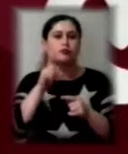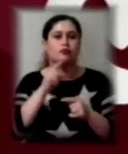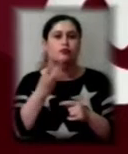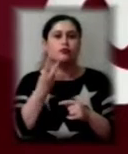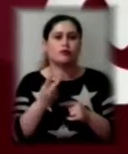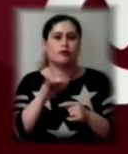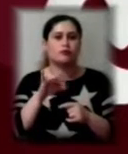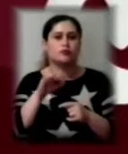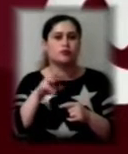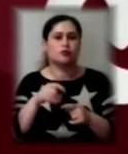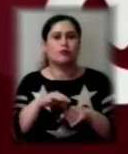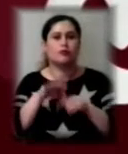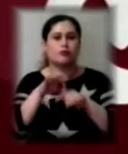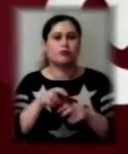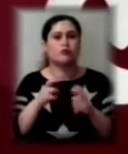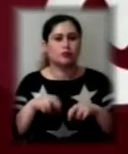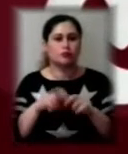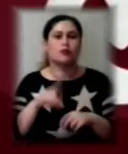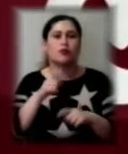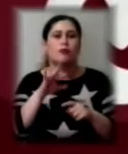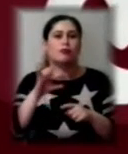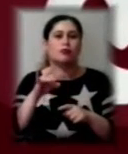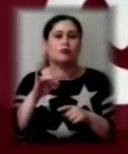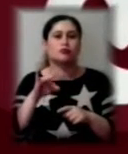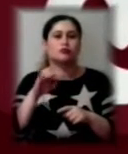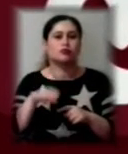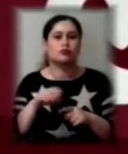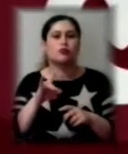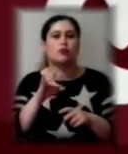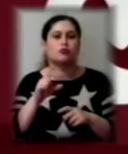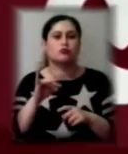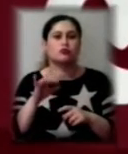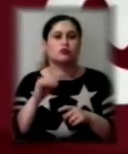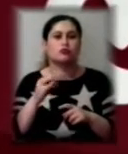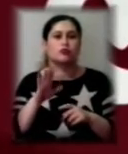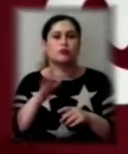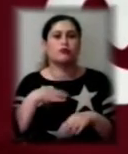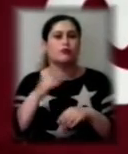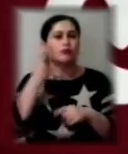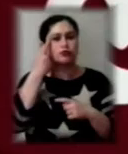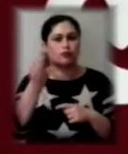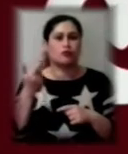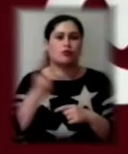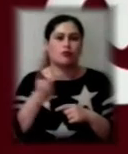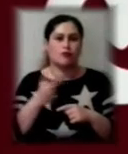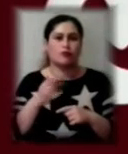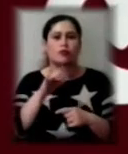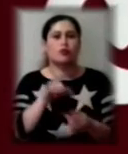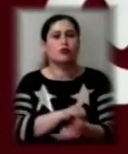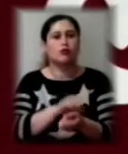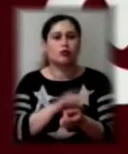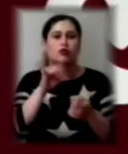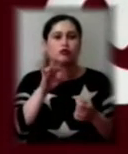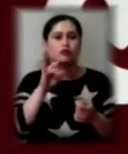встановленню, заходи по розслідуванню і так далі. Наразі проводяться по цим двом епізодам розслідування. Про